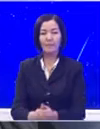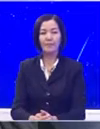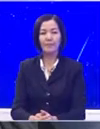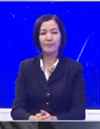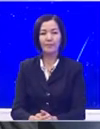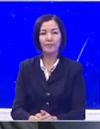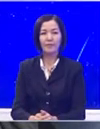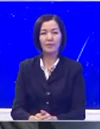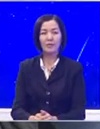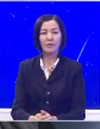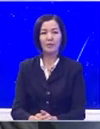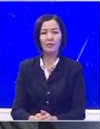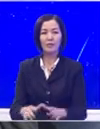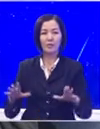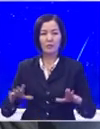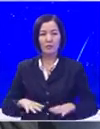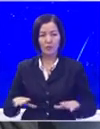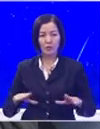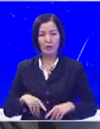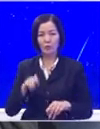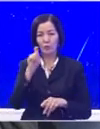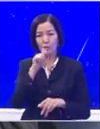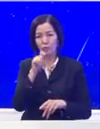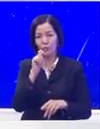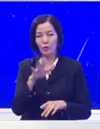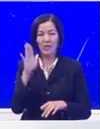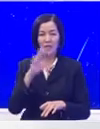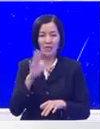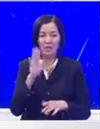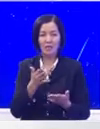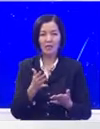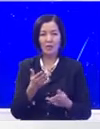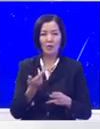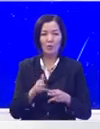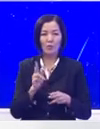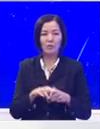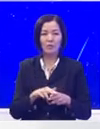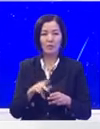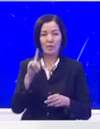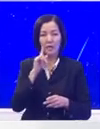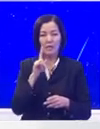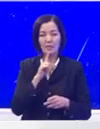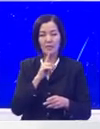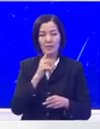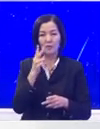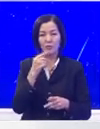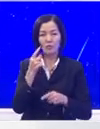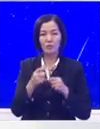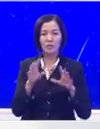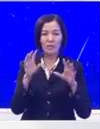жүйрік мінген, бүркіт салған, тазы жүгірткен, біз осындай өзіміздің салт дәстүріміз бар,